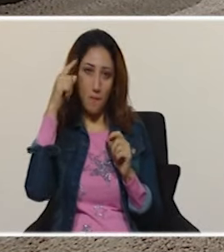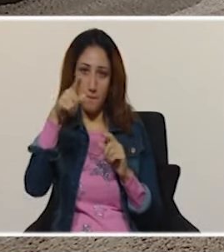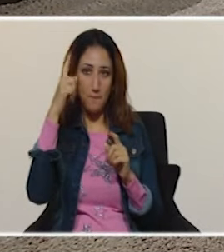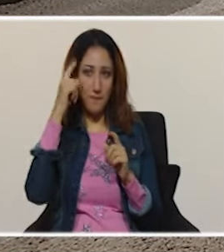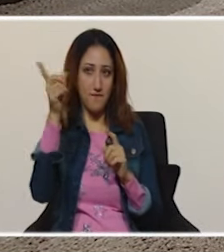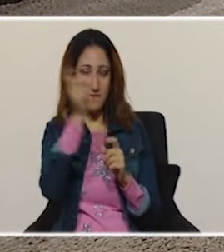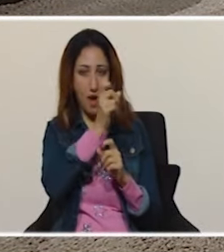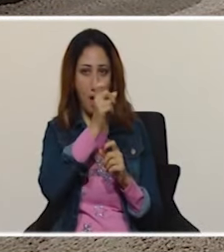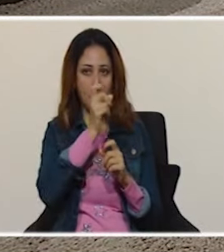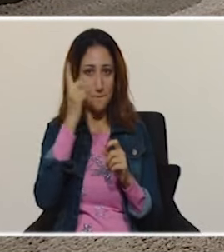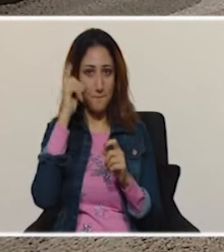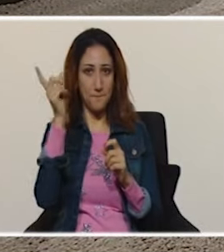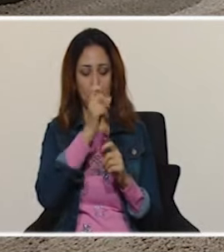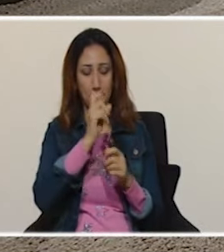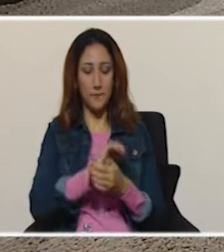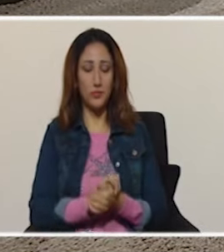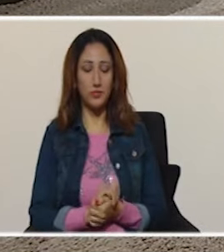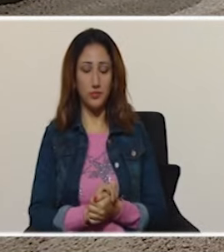بفهمها